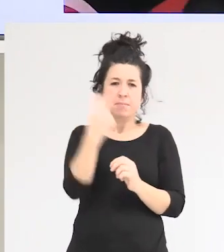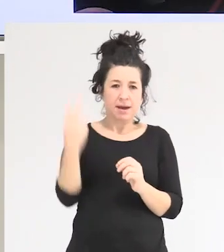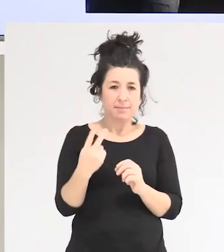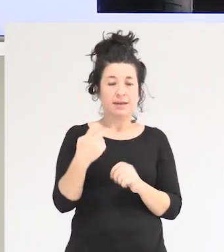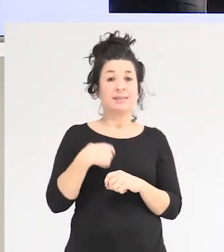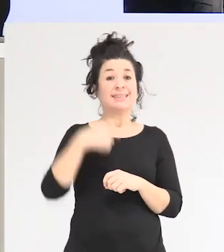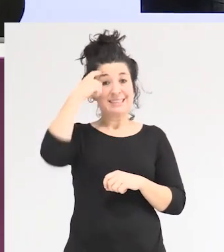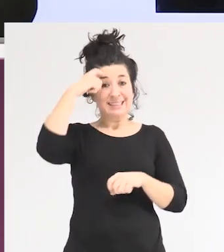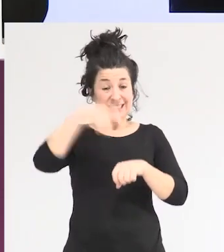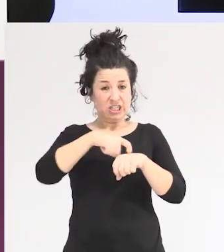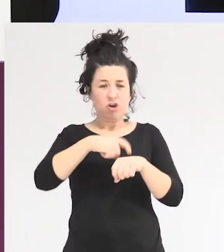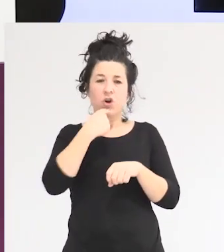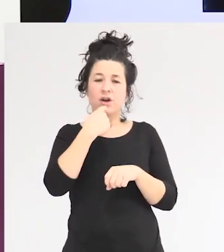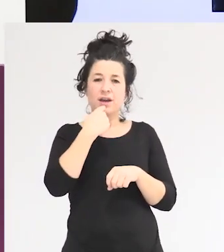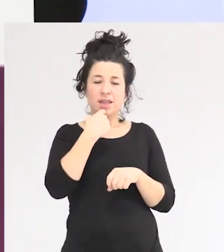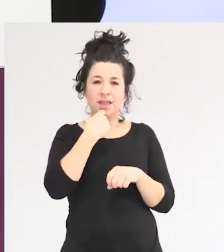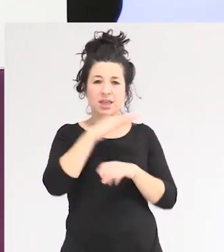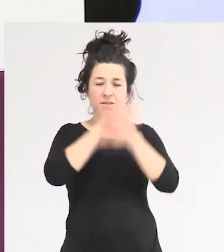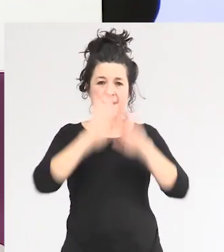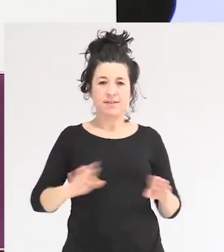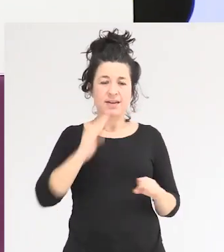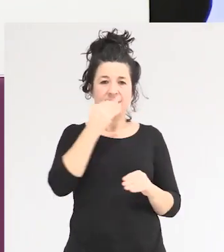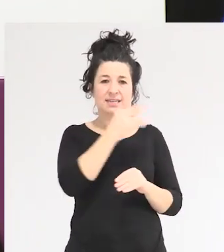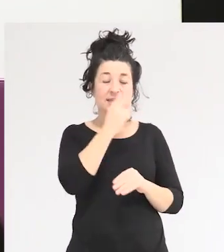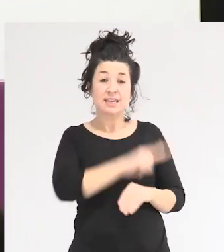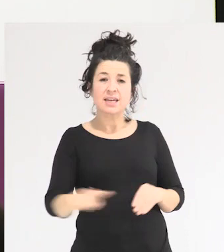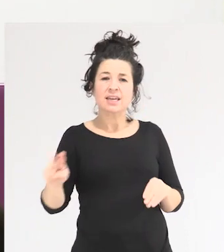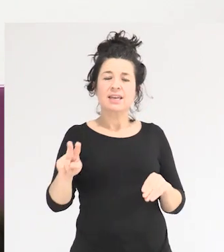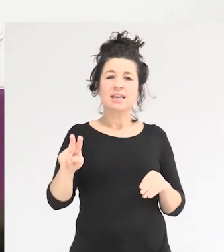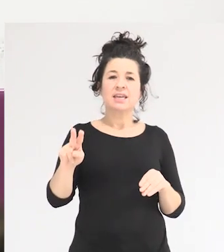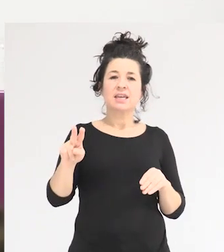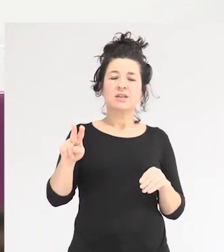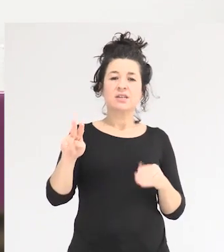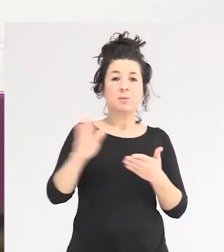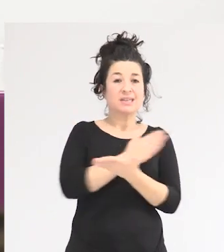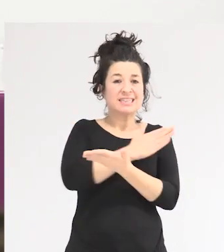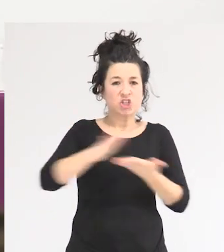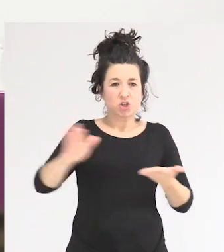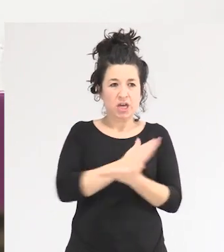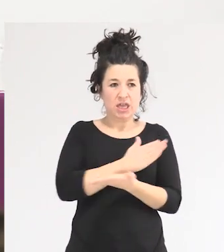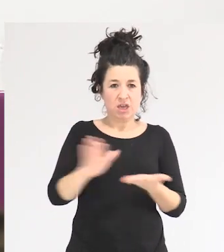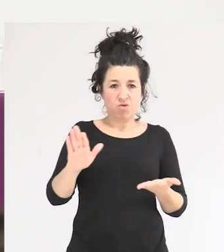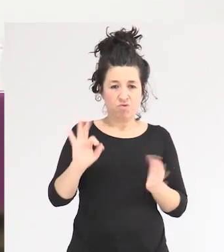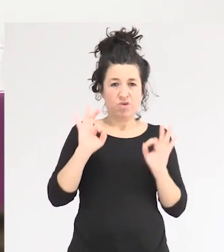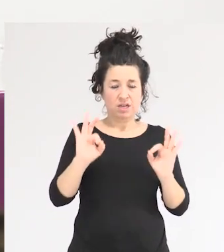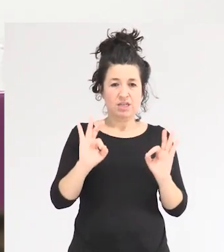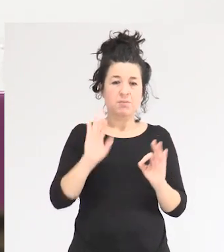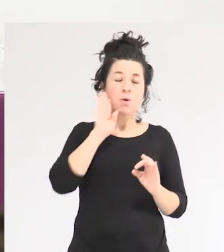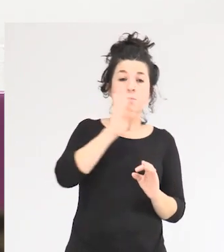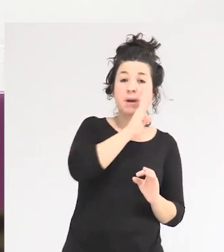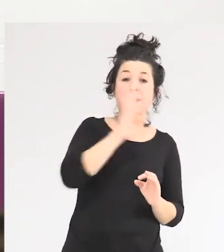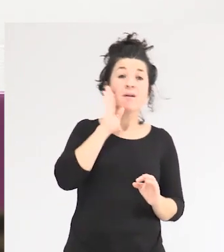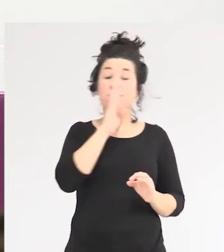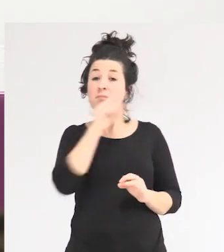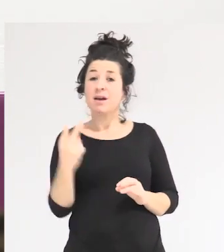ordearen figura, umeak egiten duen disoziazioaren isla baino ez dela. Ama eta ama ordea, egiazki, bat